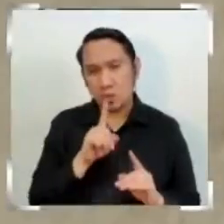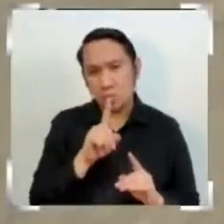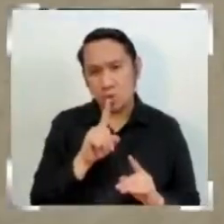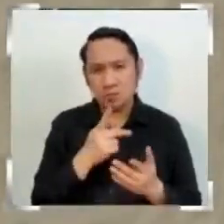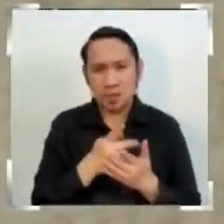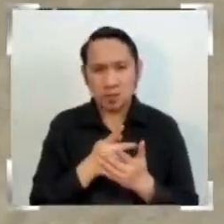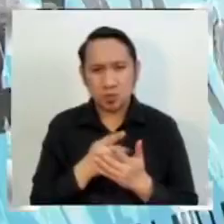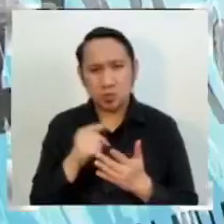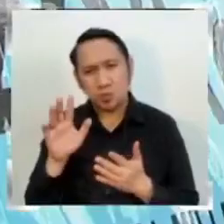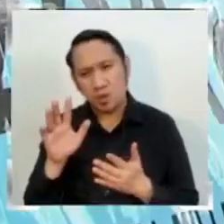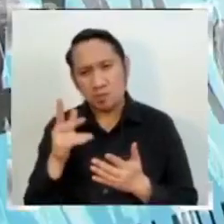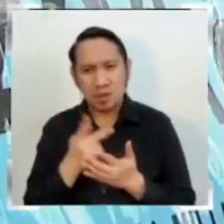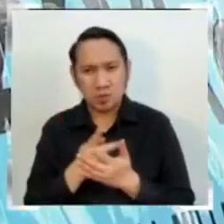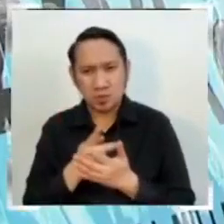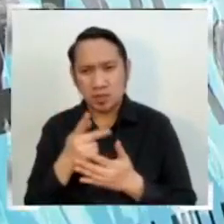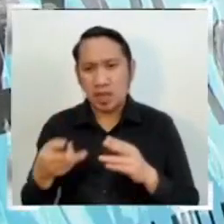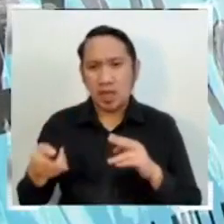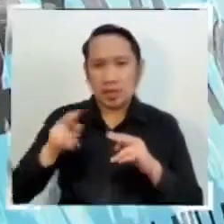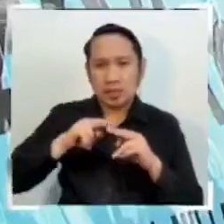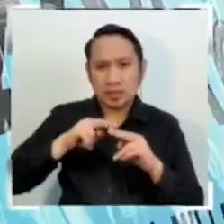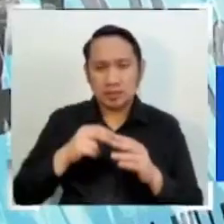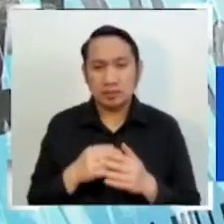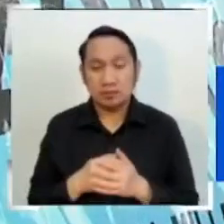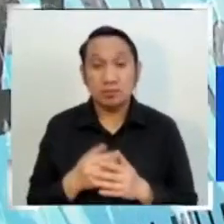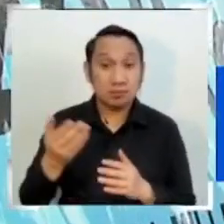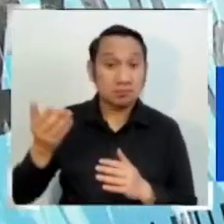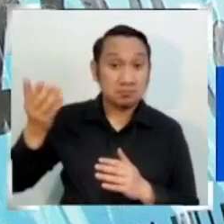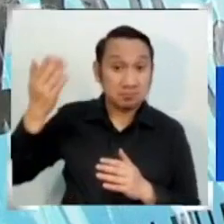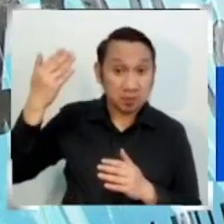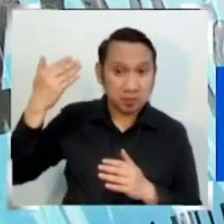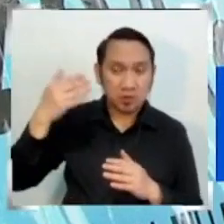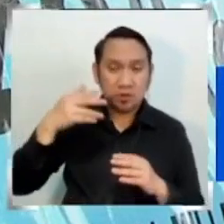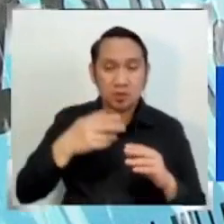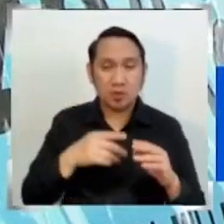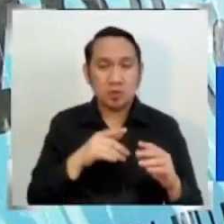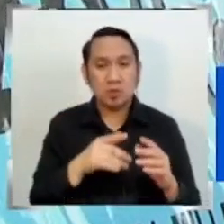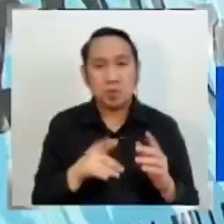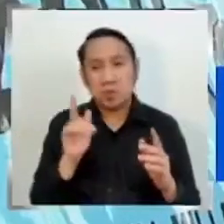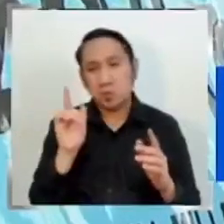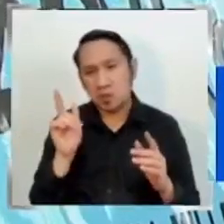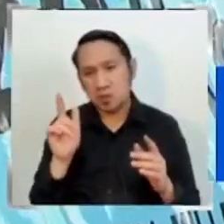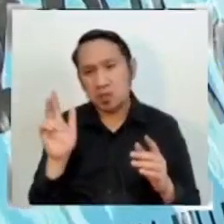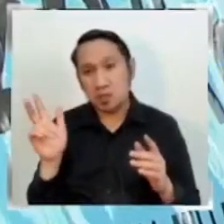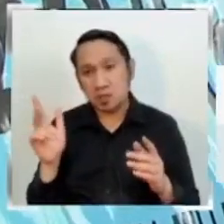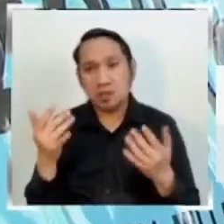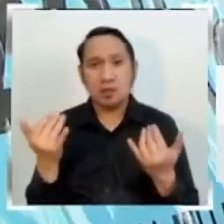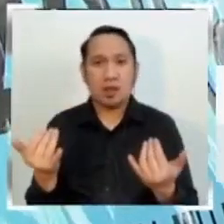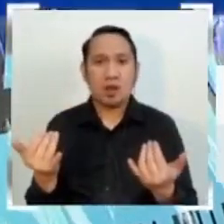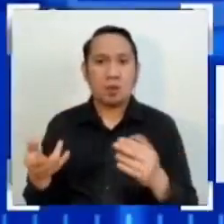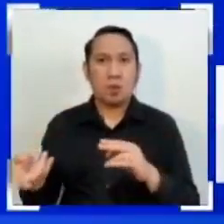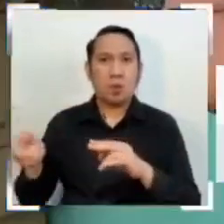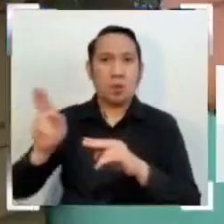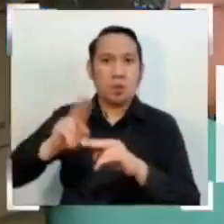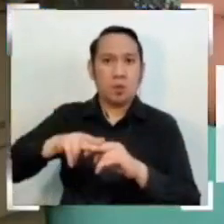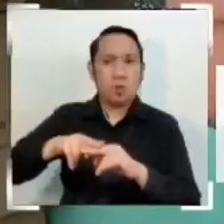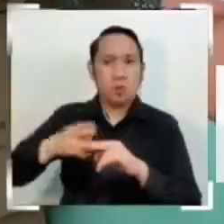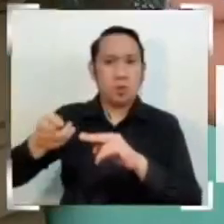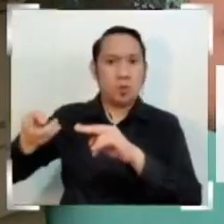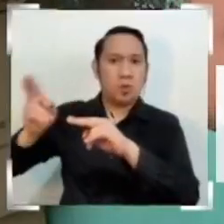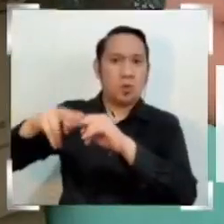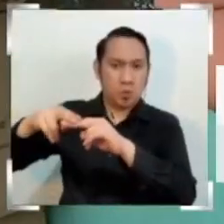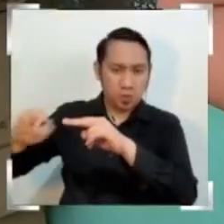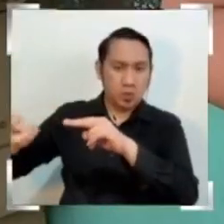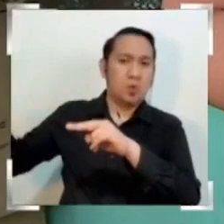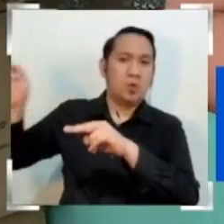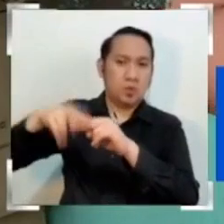ang Agosto. Kung noon tumataas siya 20-30, ngayon 100 ang persak ang itinataas. Base sa